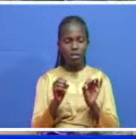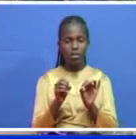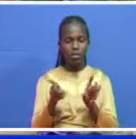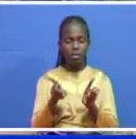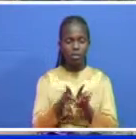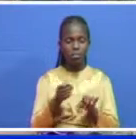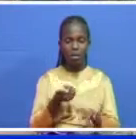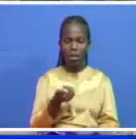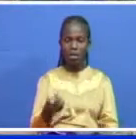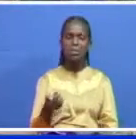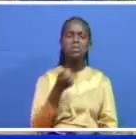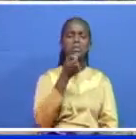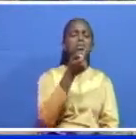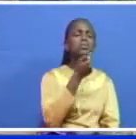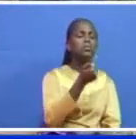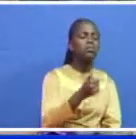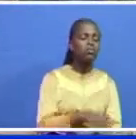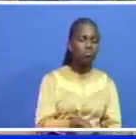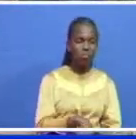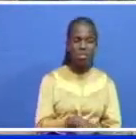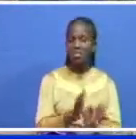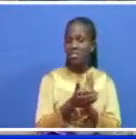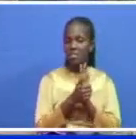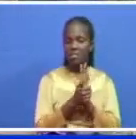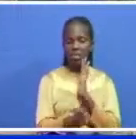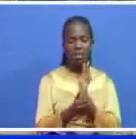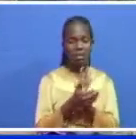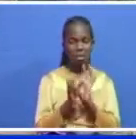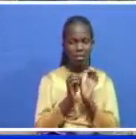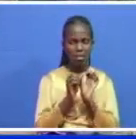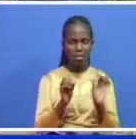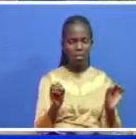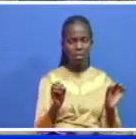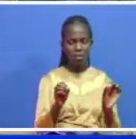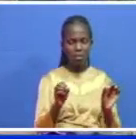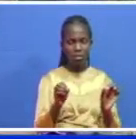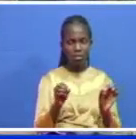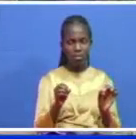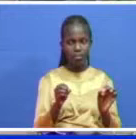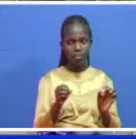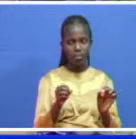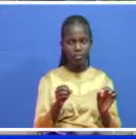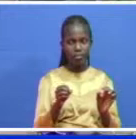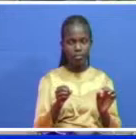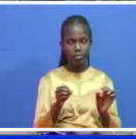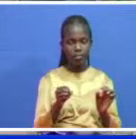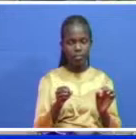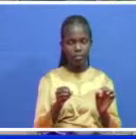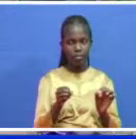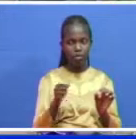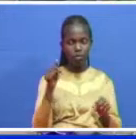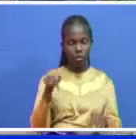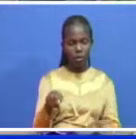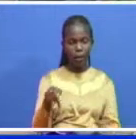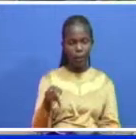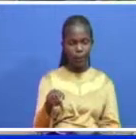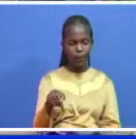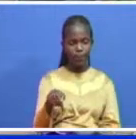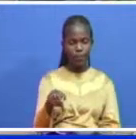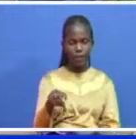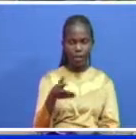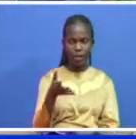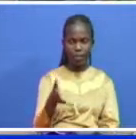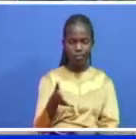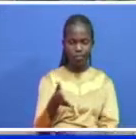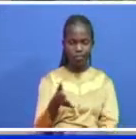tu kukatia madem is not a skill. Kani mutabia. Na ekani mutabia mundi wati unje